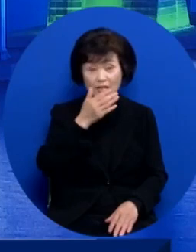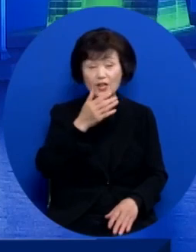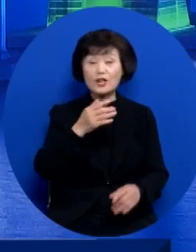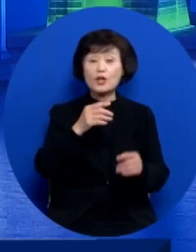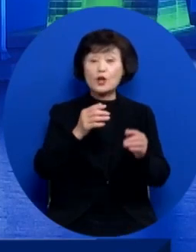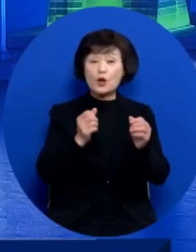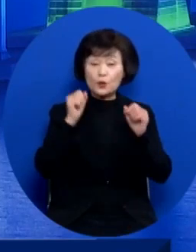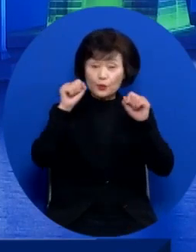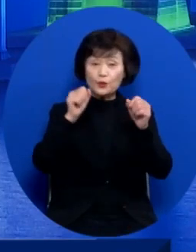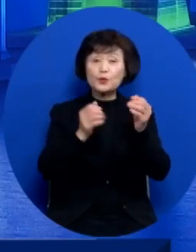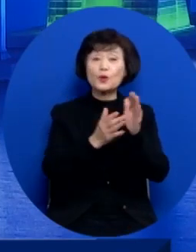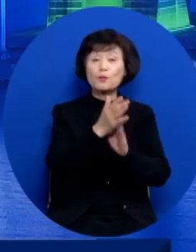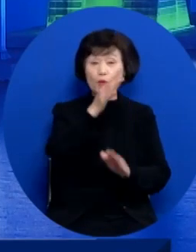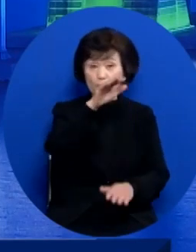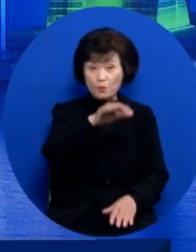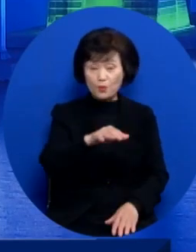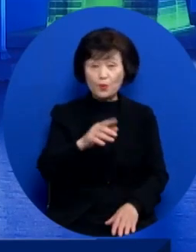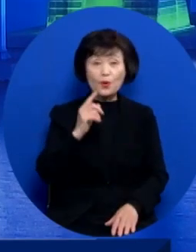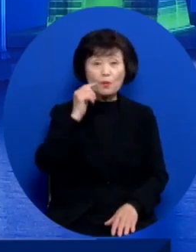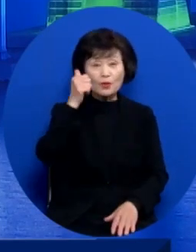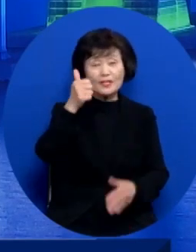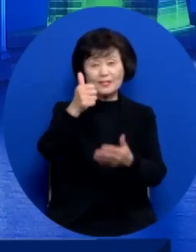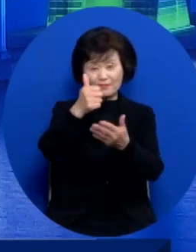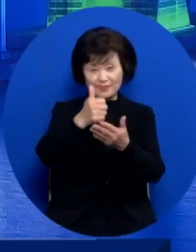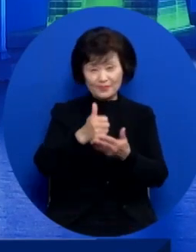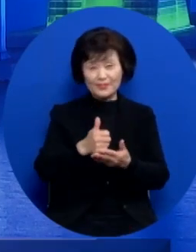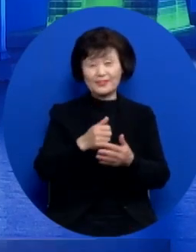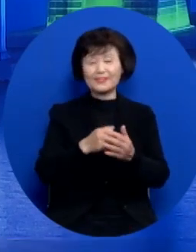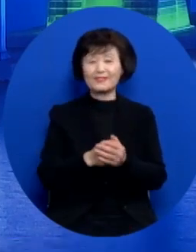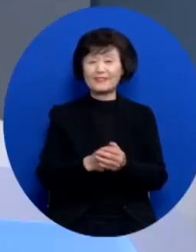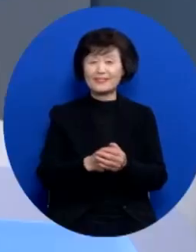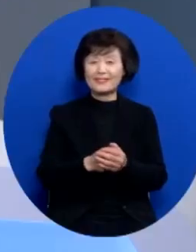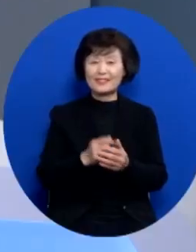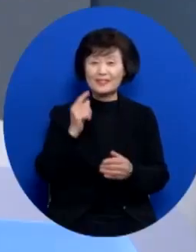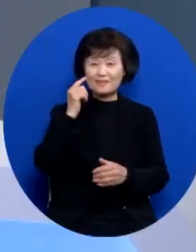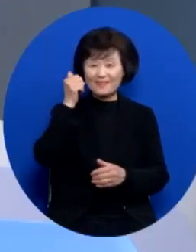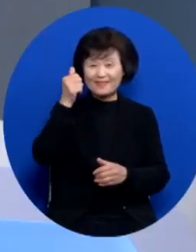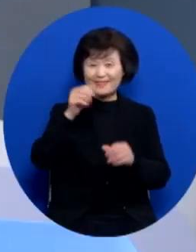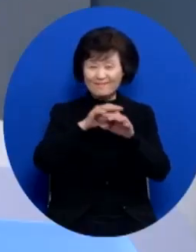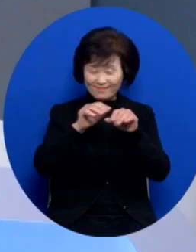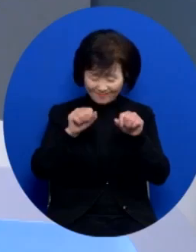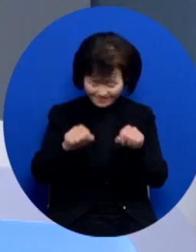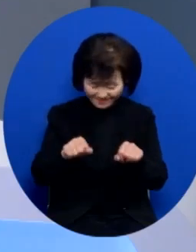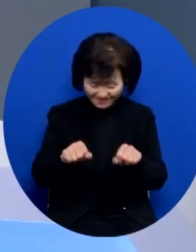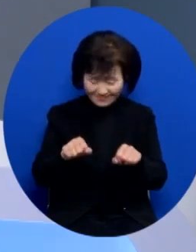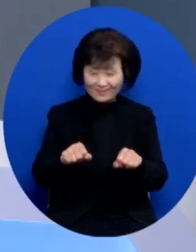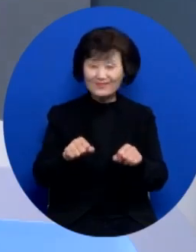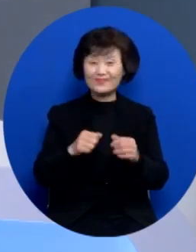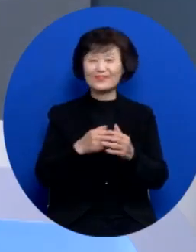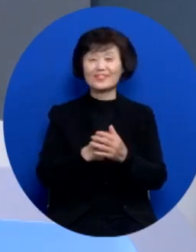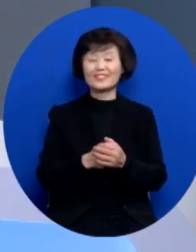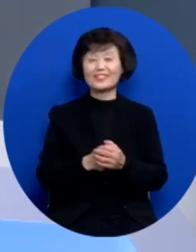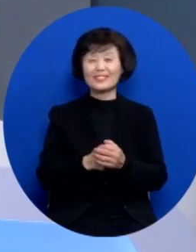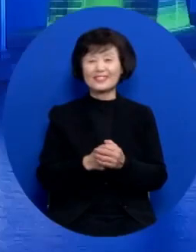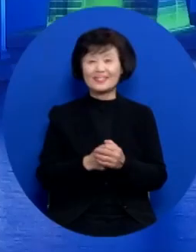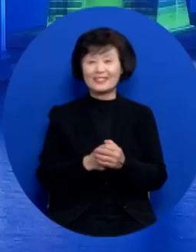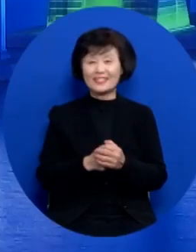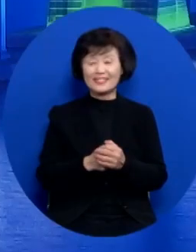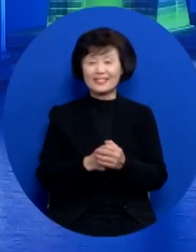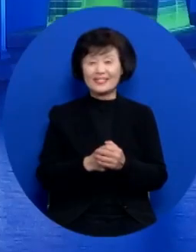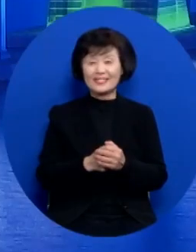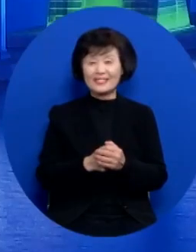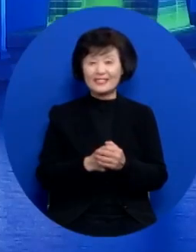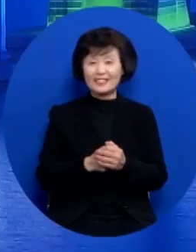오늘은 회장이신 이명재 목사님 모시고 이야기 나눠봅니다. 목사님, 안녕하세요. 네, 안녕하십니까. 네,